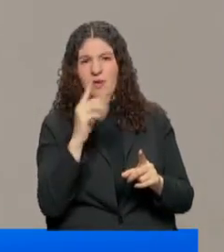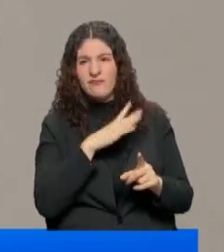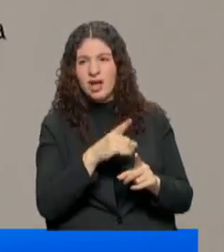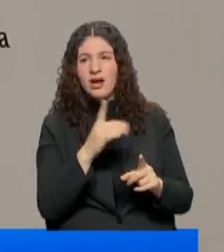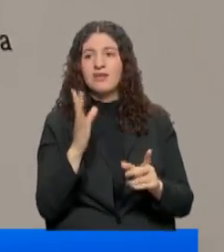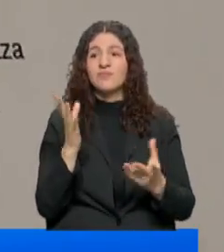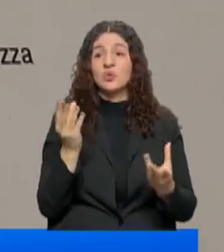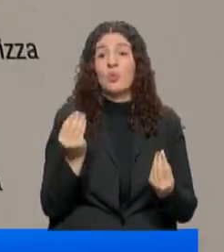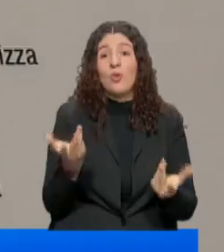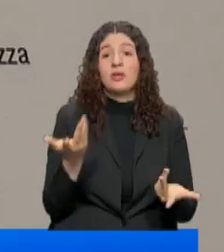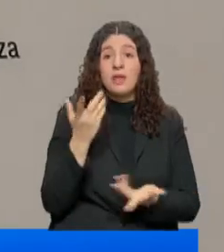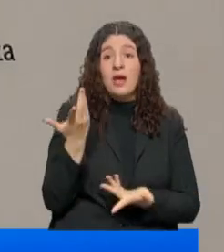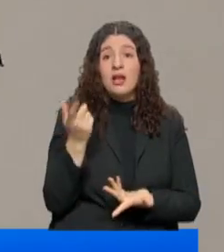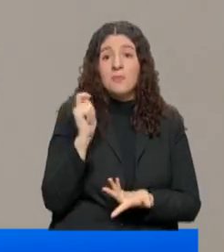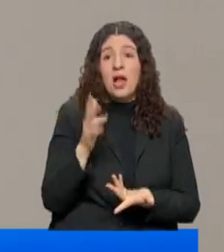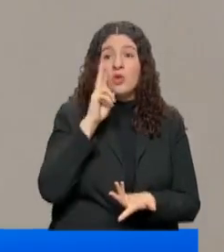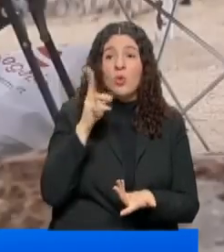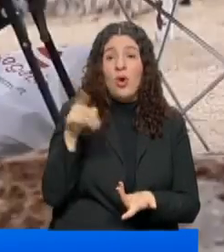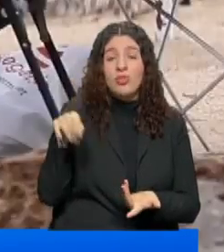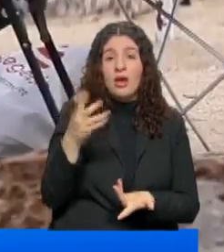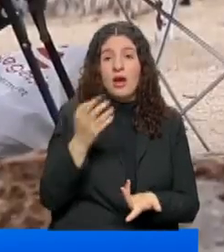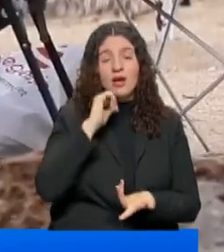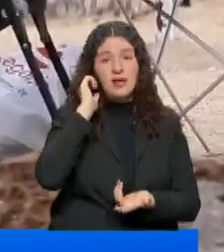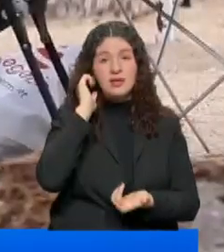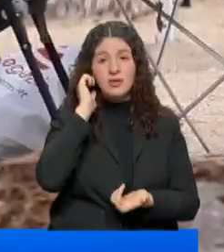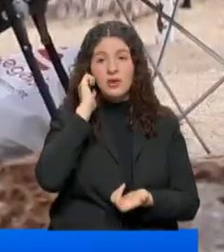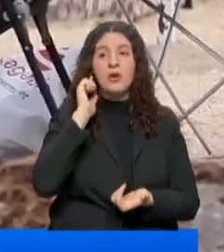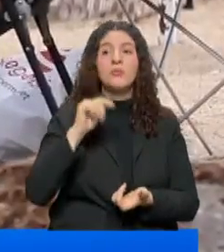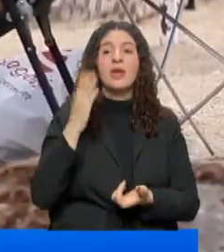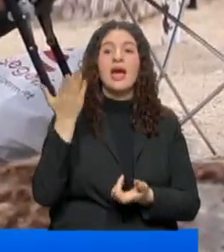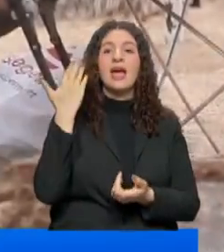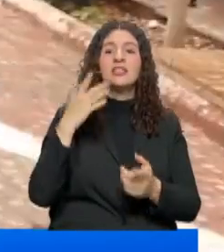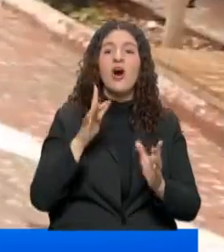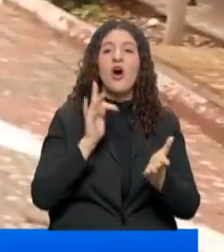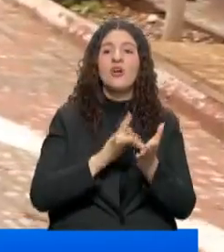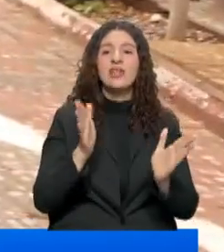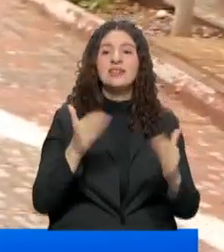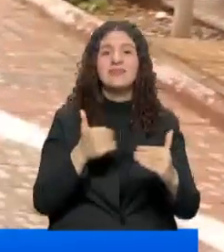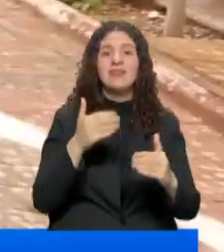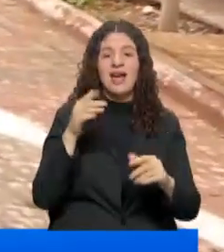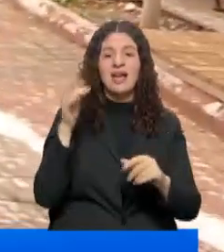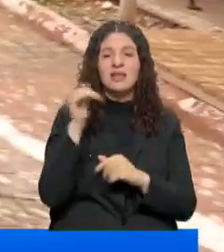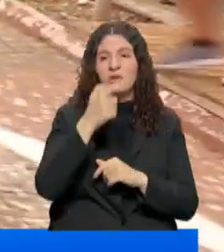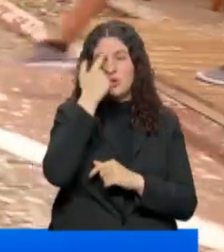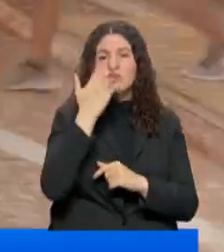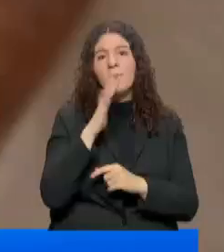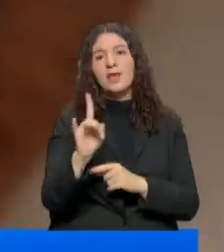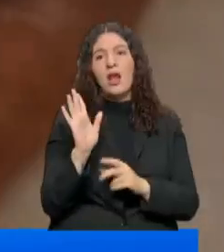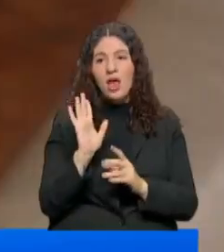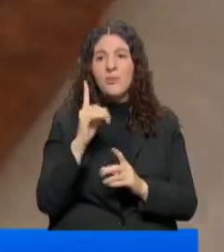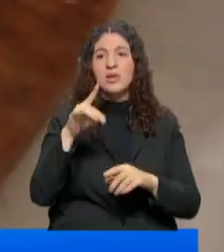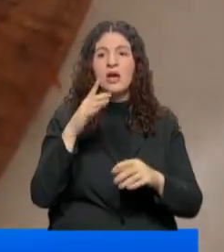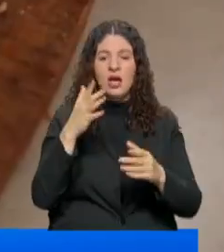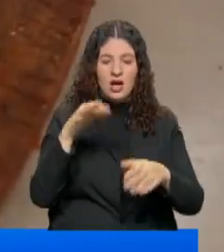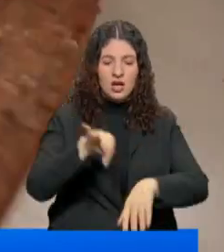ediyor? Çok. Çok. Tabii haliyle pahalı geliyor onlara. Yani buraya eski orta direk dediğimiz vatandaşların gelme şansı yok bir kere. Bir